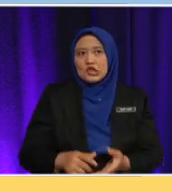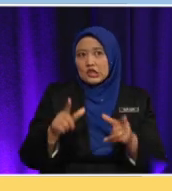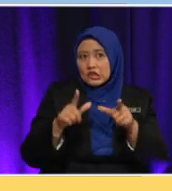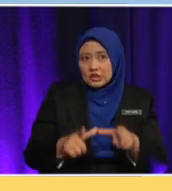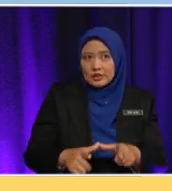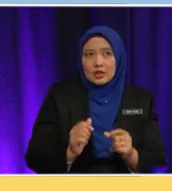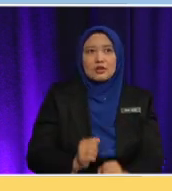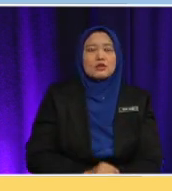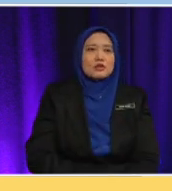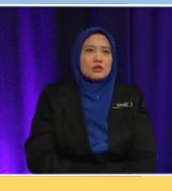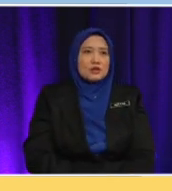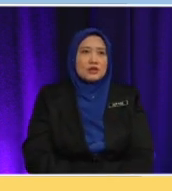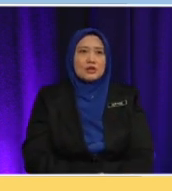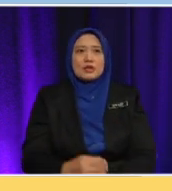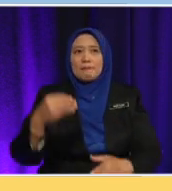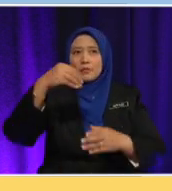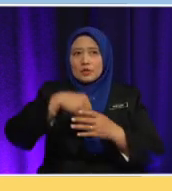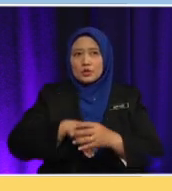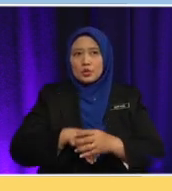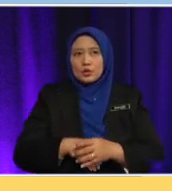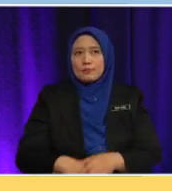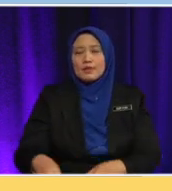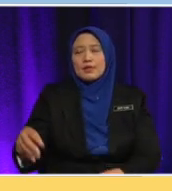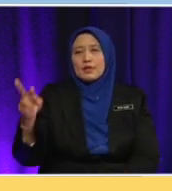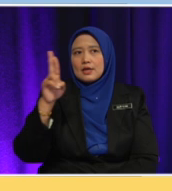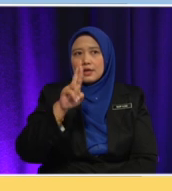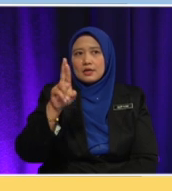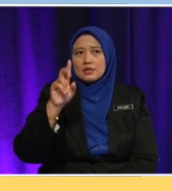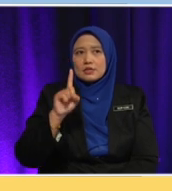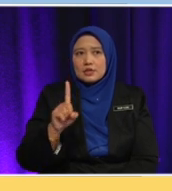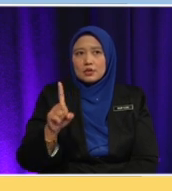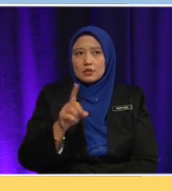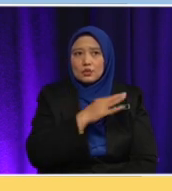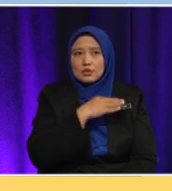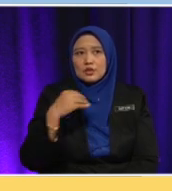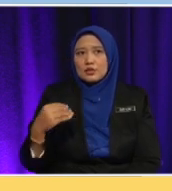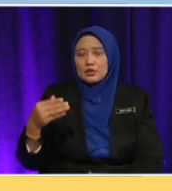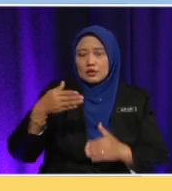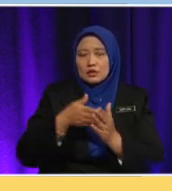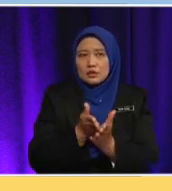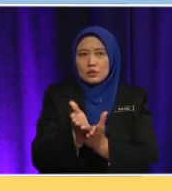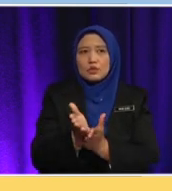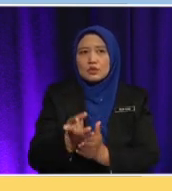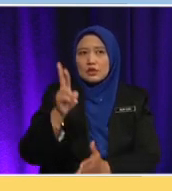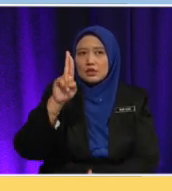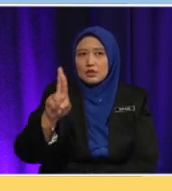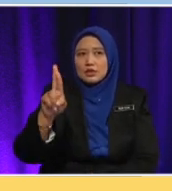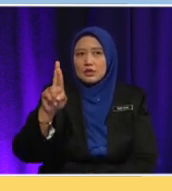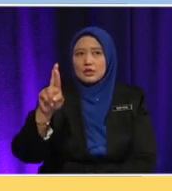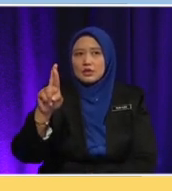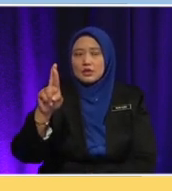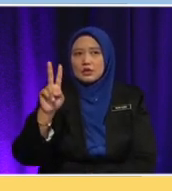art 1 masuk kepada A3 kemudian patah balik semula